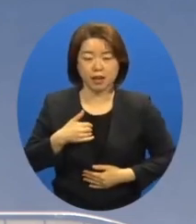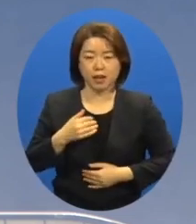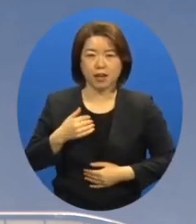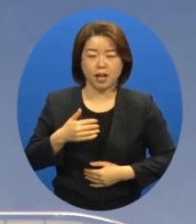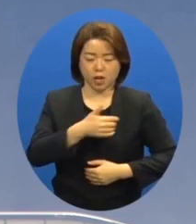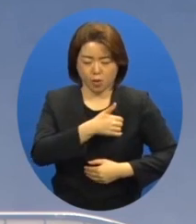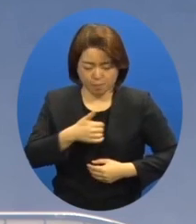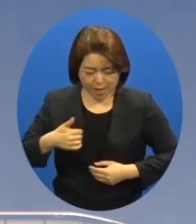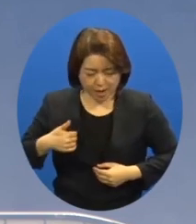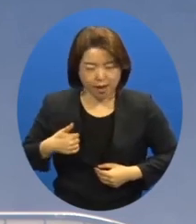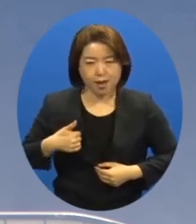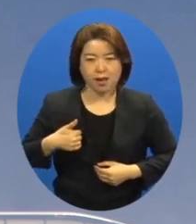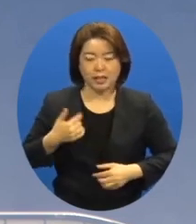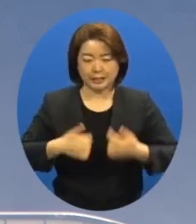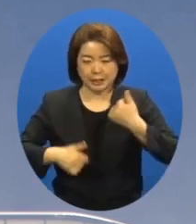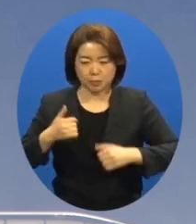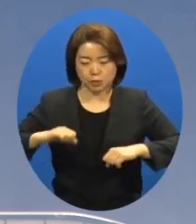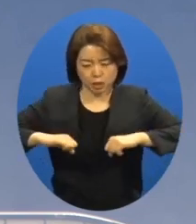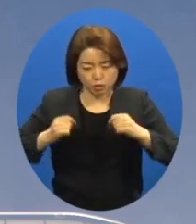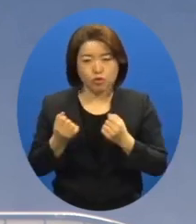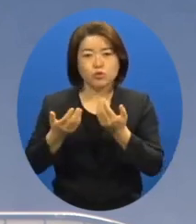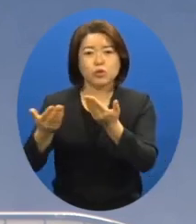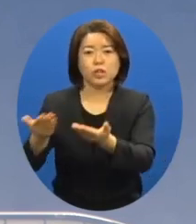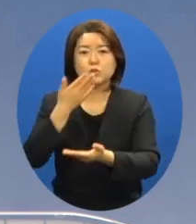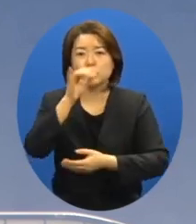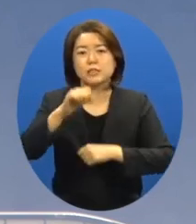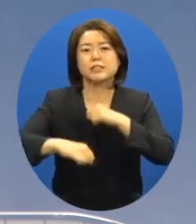기꺼이 순종할 수 있는 자유입니다.